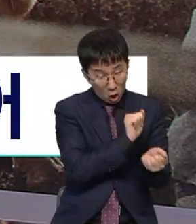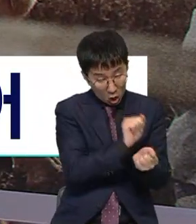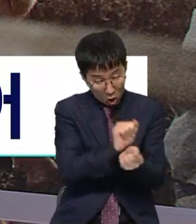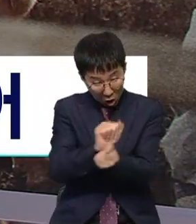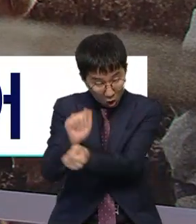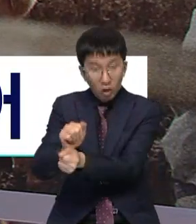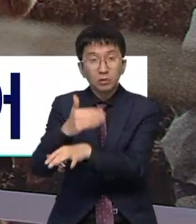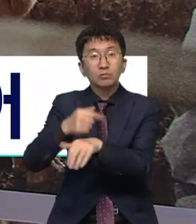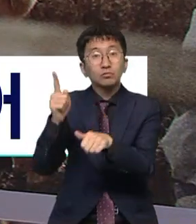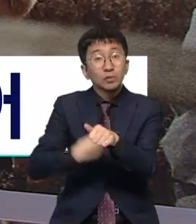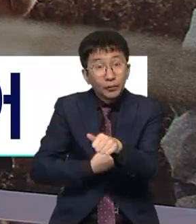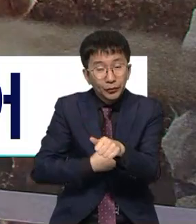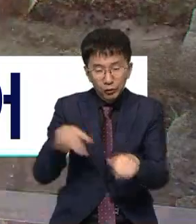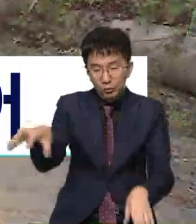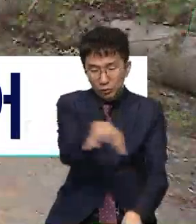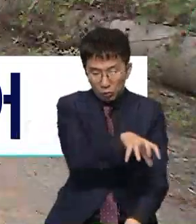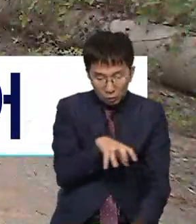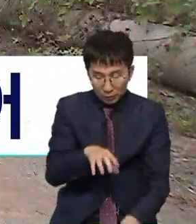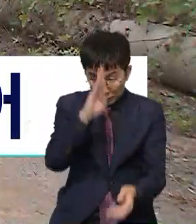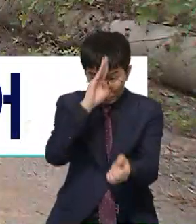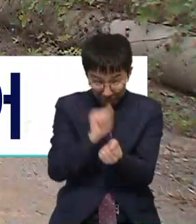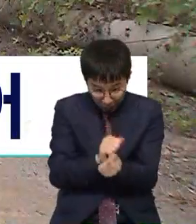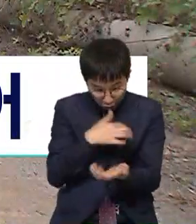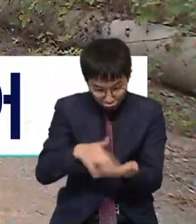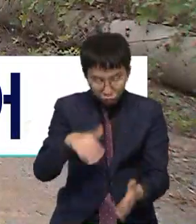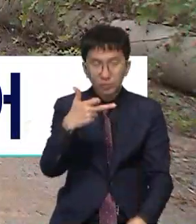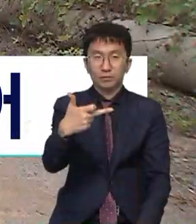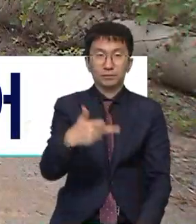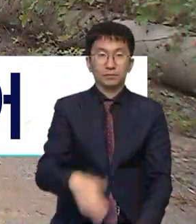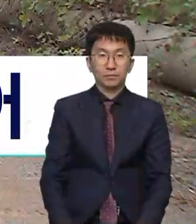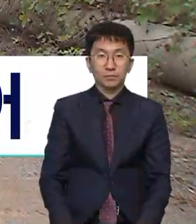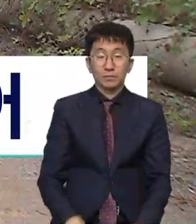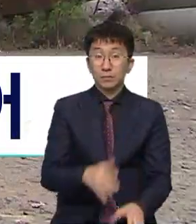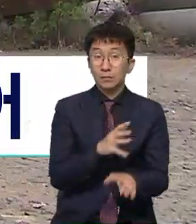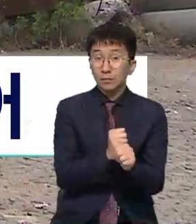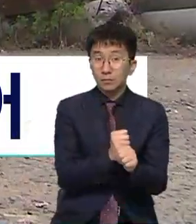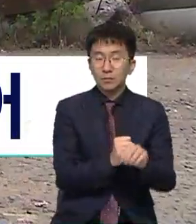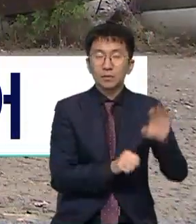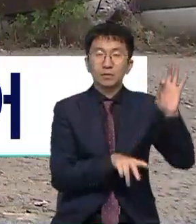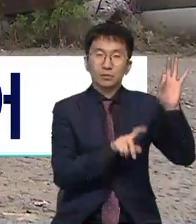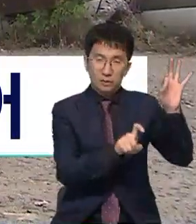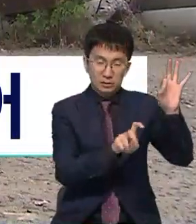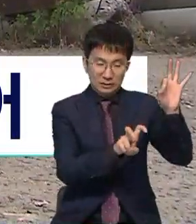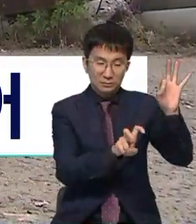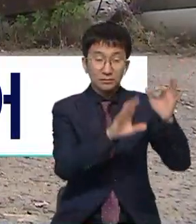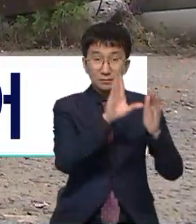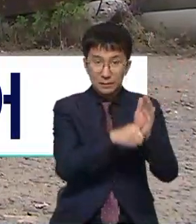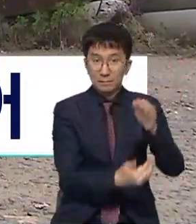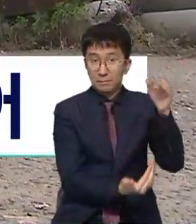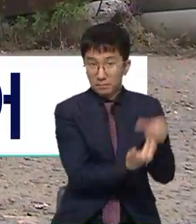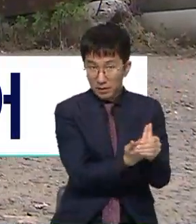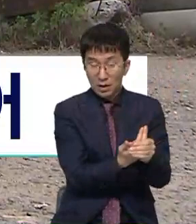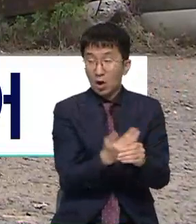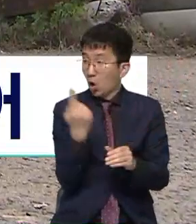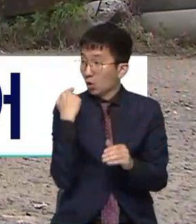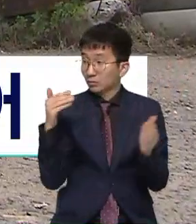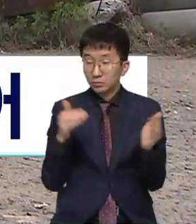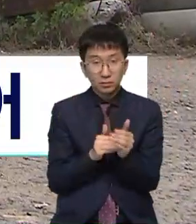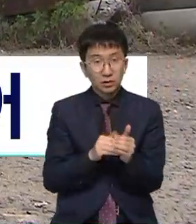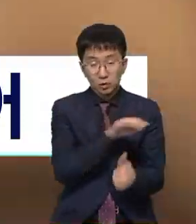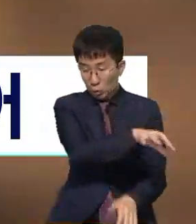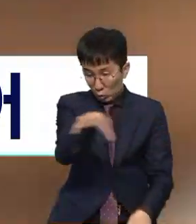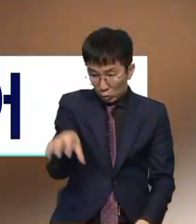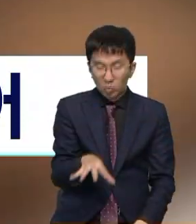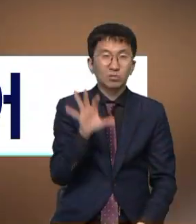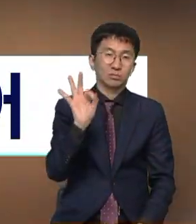모두 17 곳으로 늘었습니다 지난 20일 첫 발생 사례가 나오고 어제까지 열권이 발생한데이어서